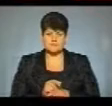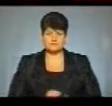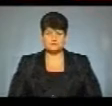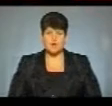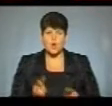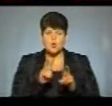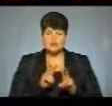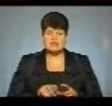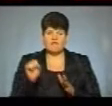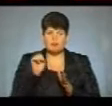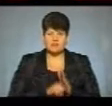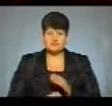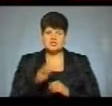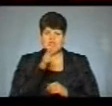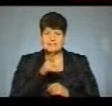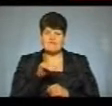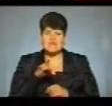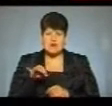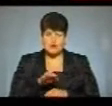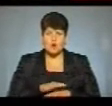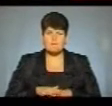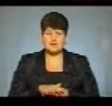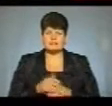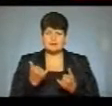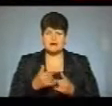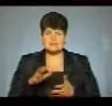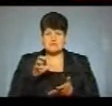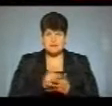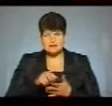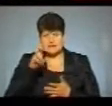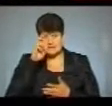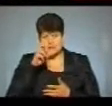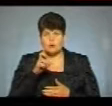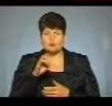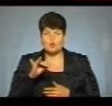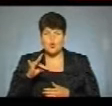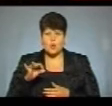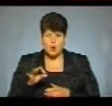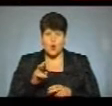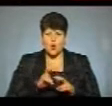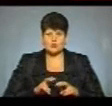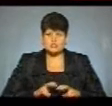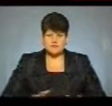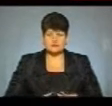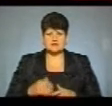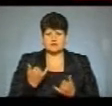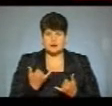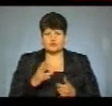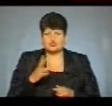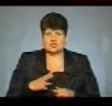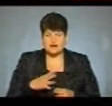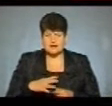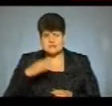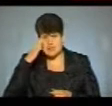Розслідуваннями вбивств часів Євромайдану відтепер займеться Держбюро розслідувань. Серед тих, хто чекає на результати, батько наймолодшого учасника